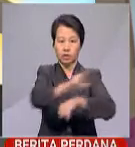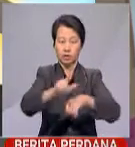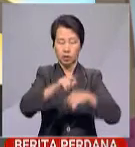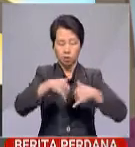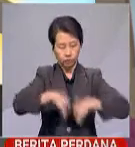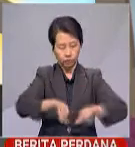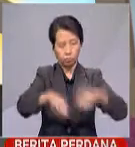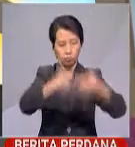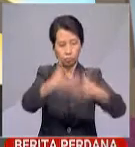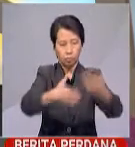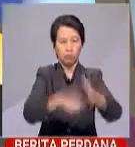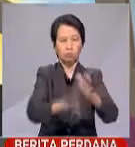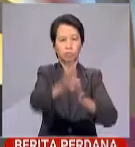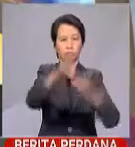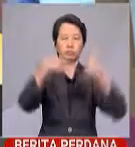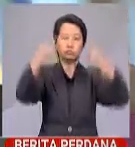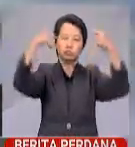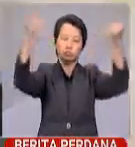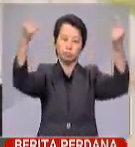terus maju dan cemerlang.